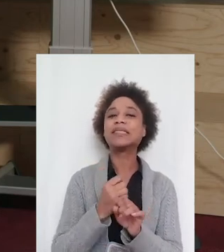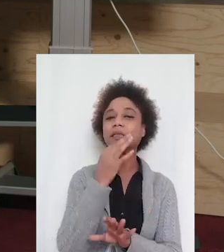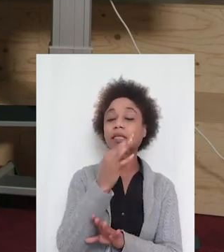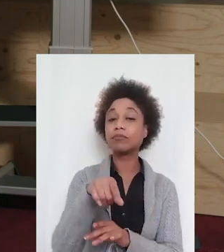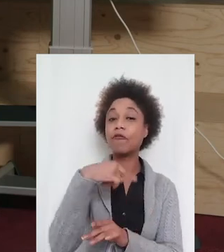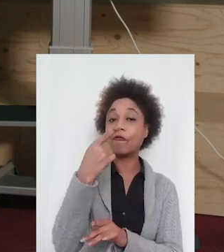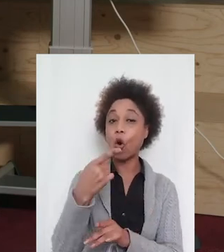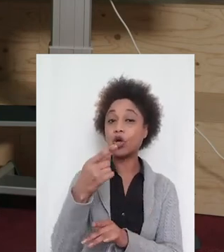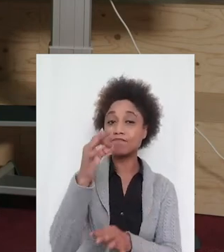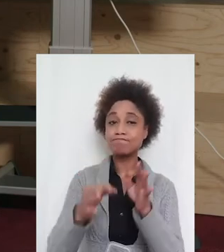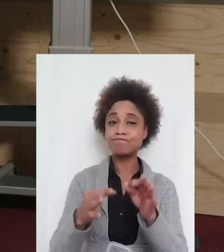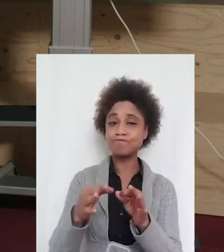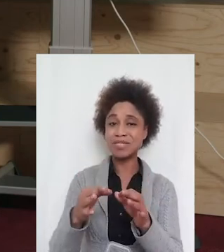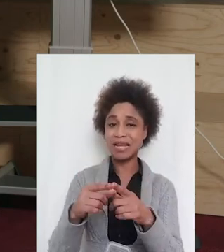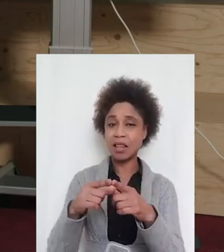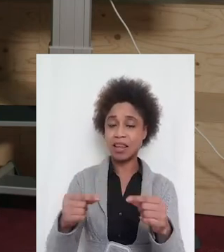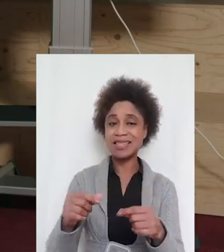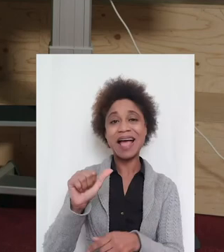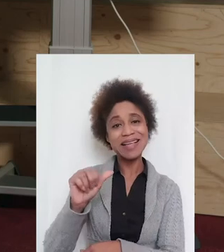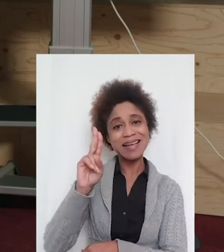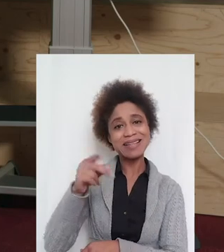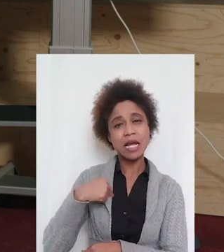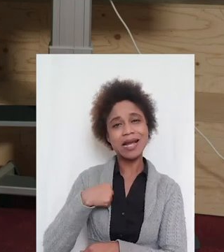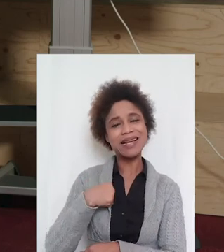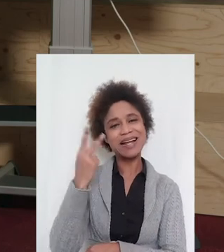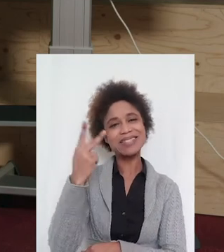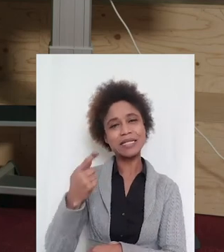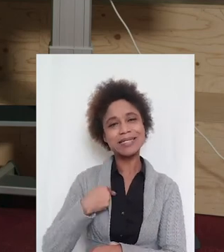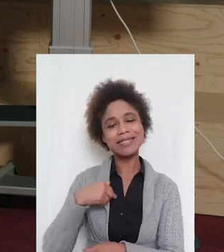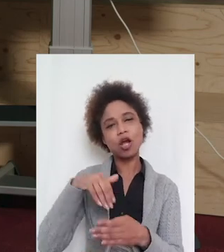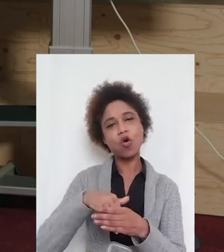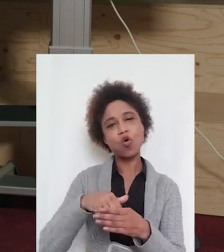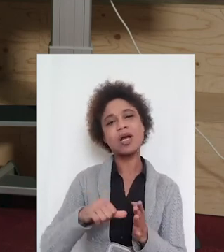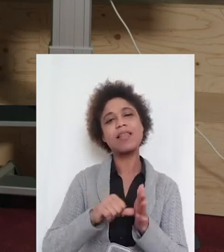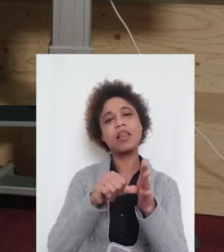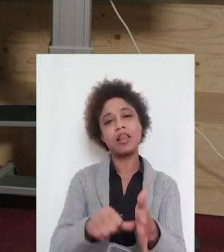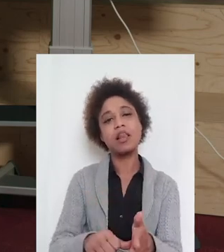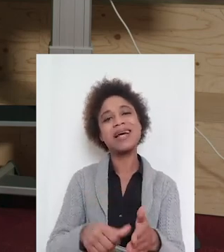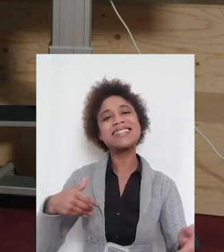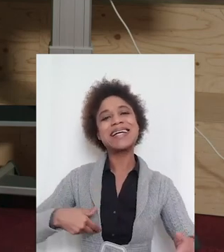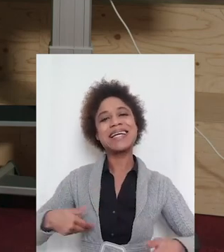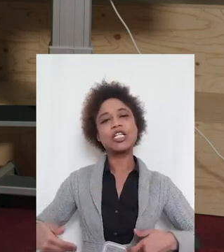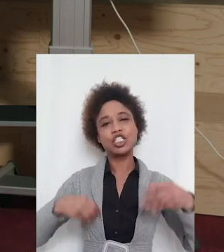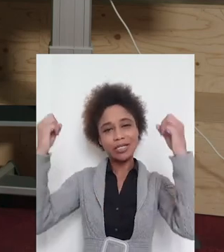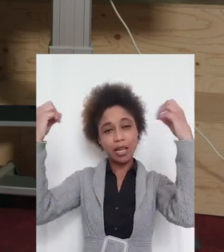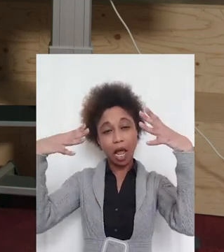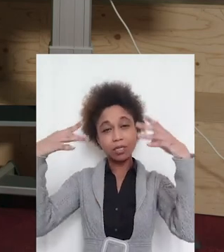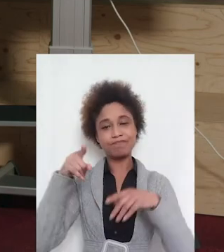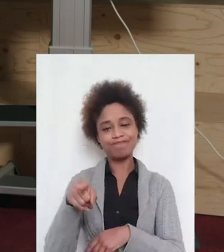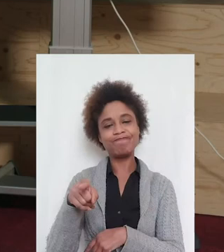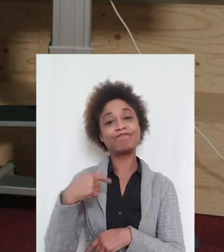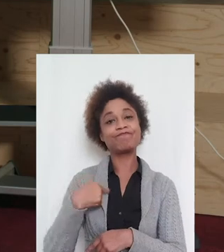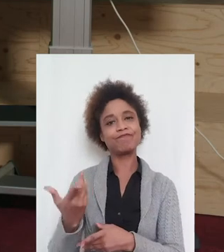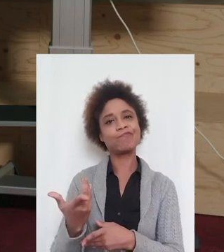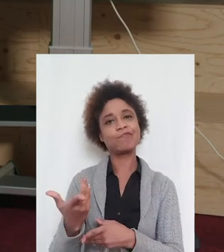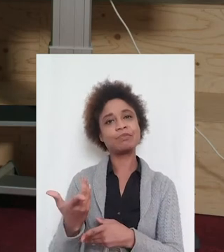volgende panelid is Anja Hiddinga. Ze is artistiek en inhoudelijk leider van het project Kitchens Light. En dat maakt zich hard